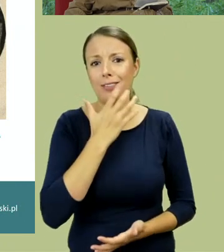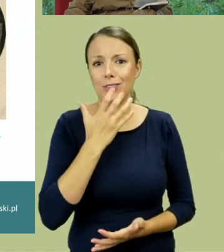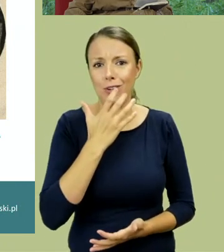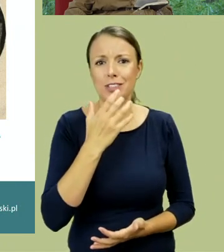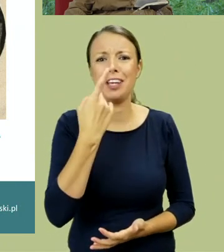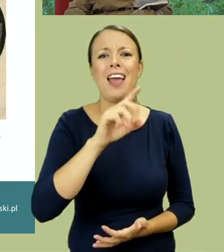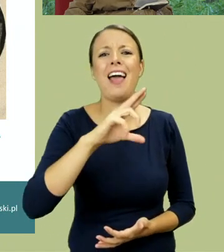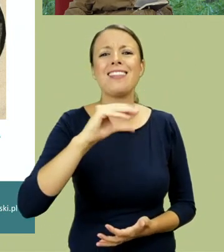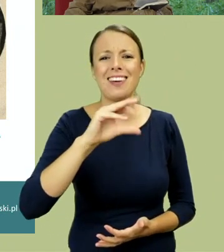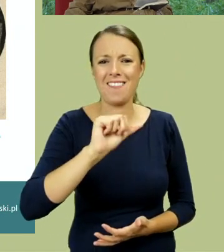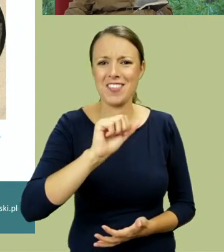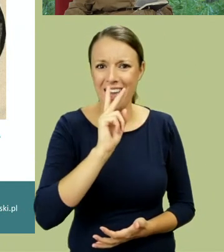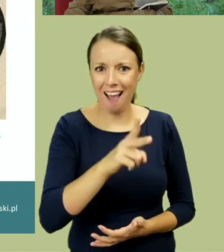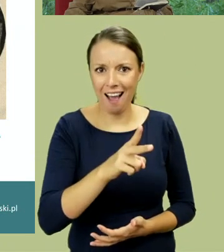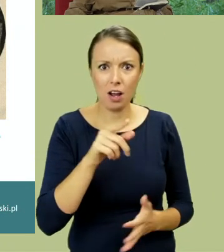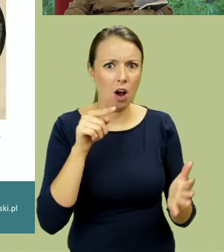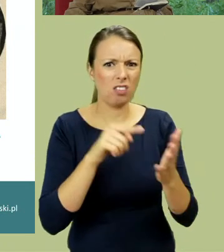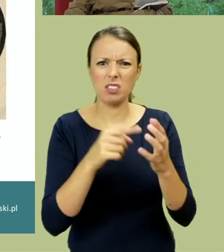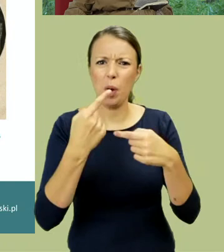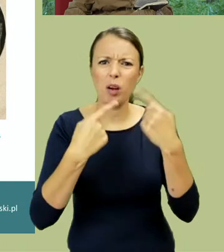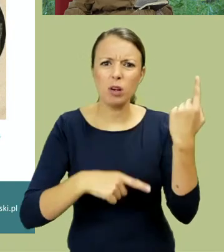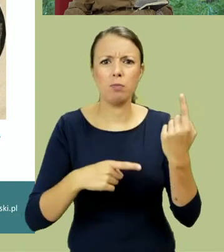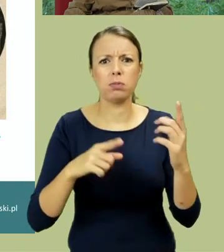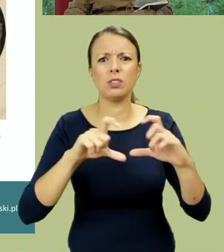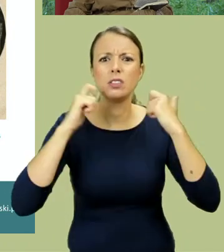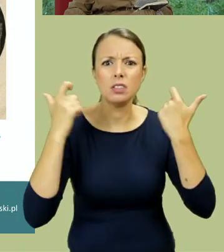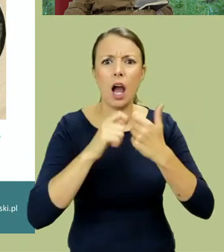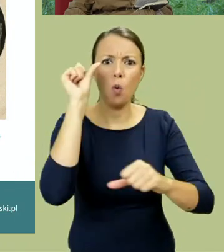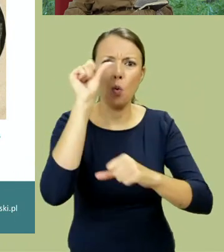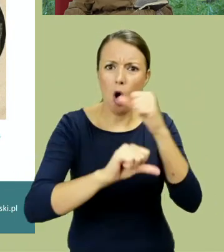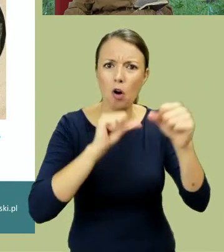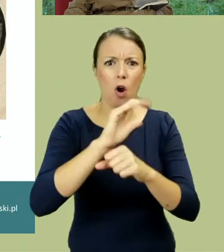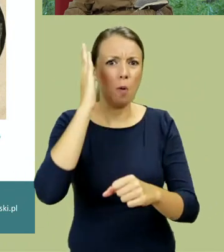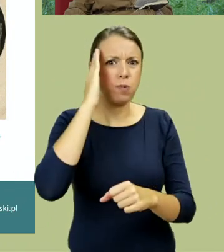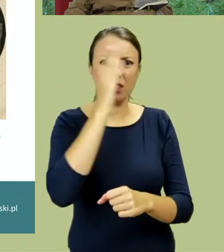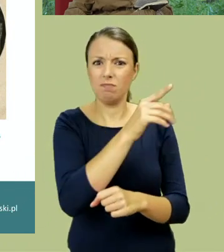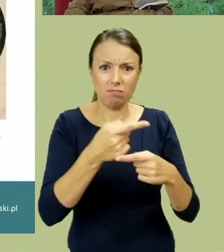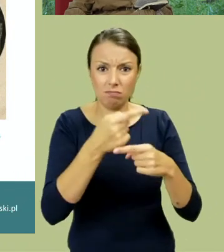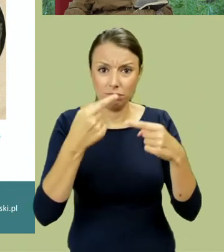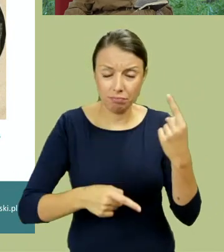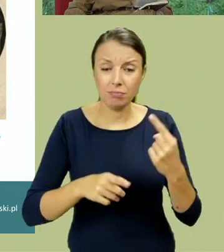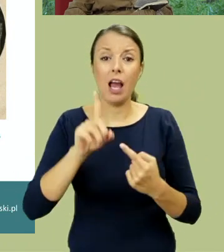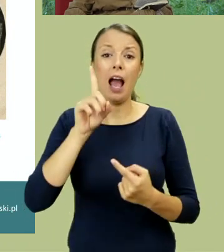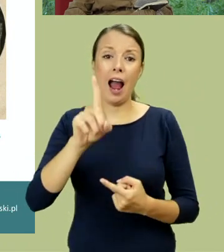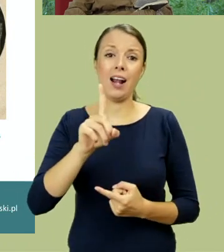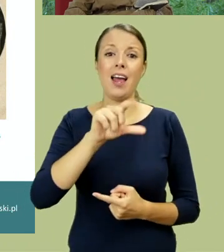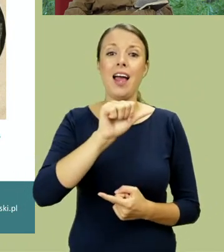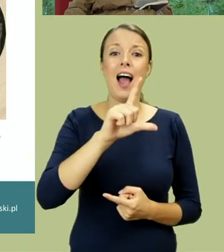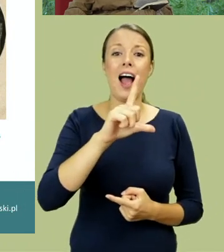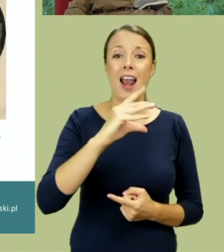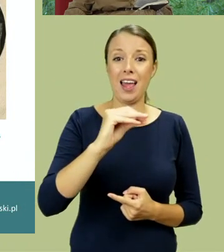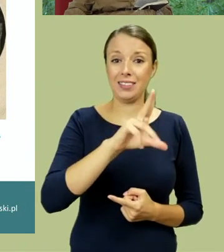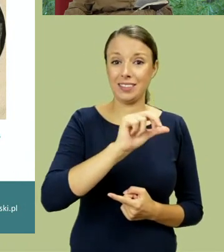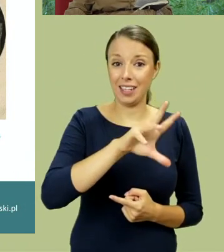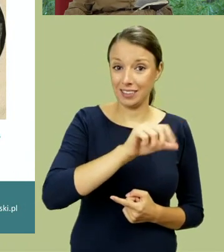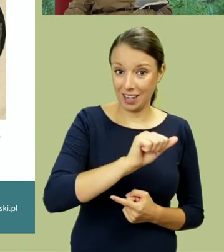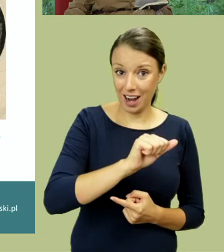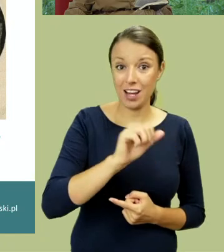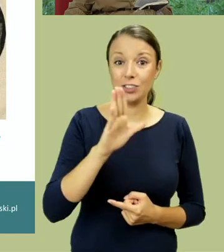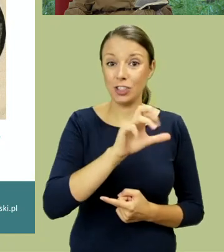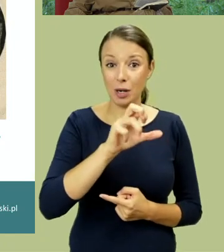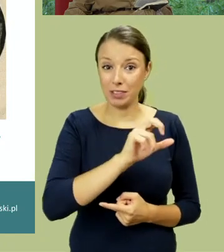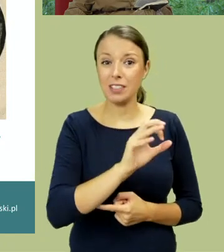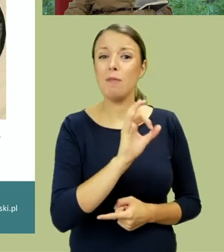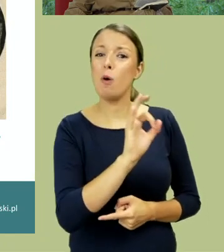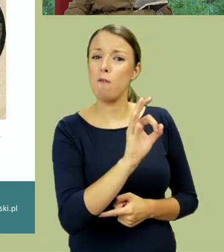do całorocznego zamieszkania. Natomiast Aleksandra Szczerbińska ze swoimi